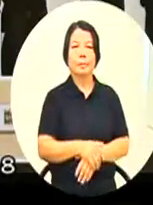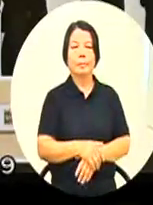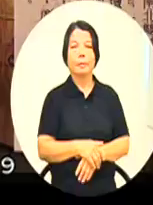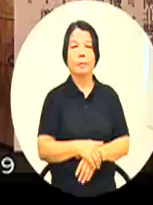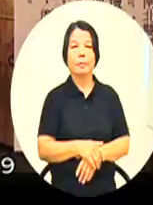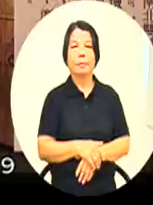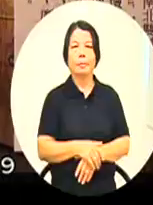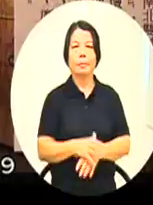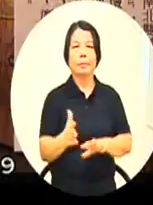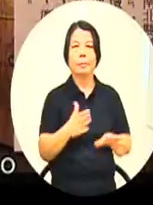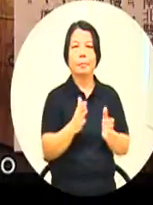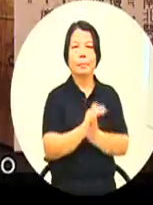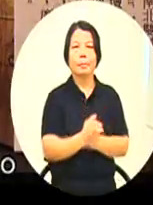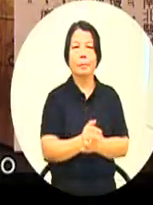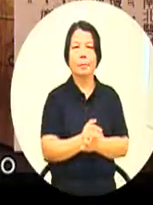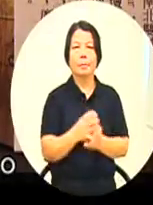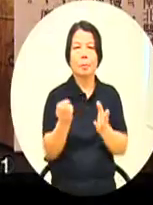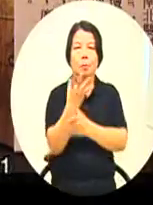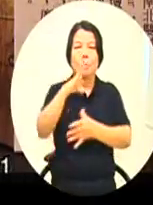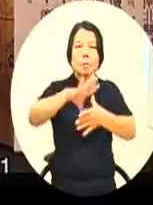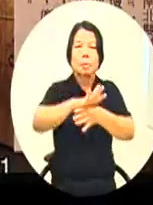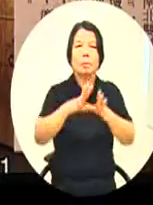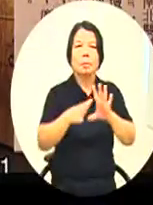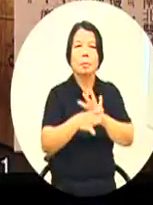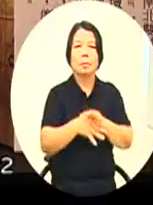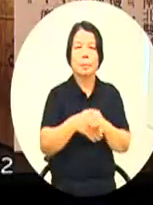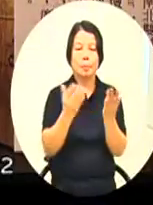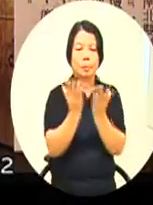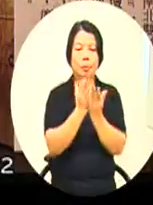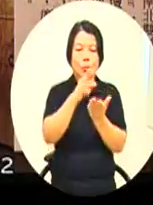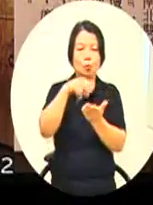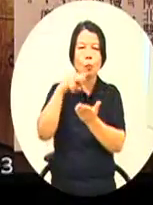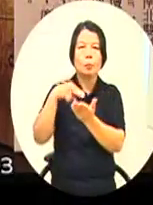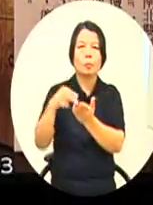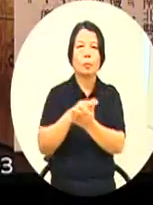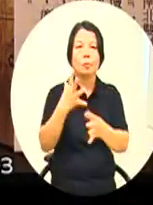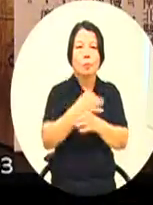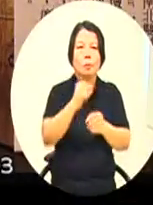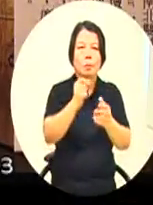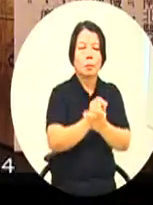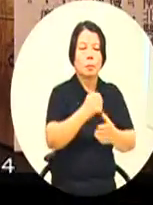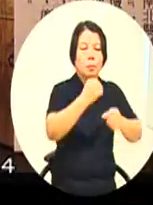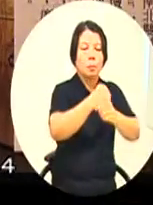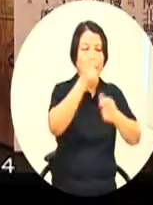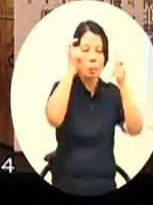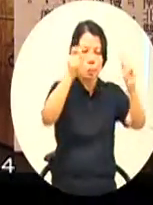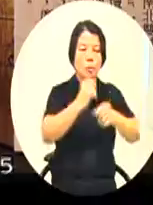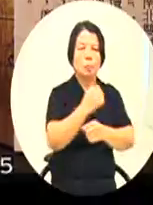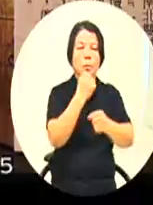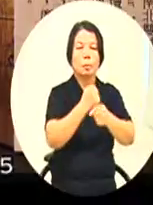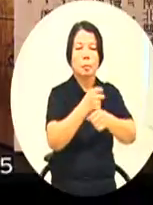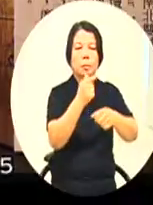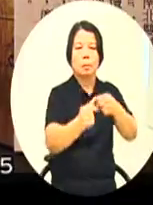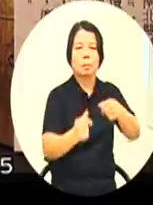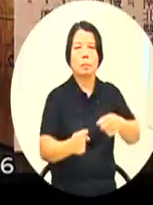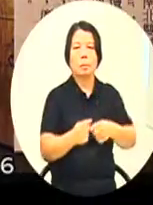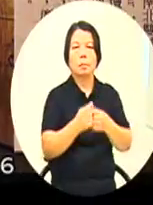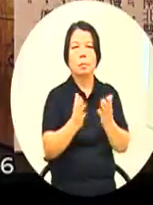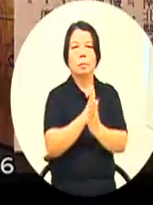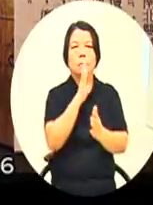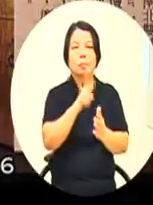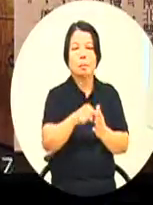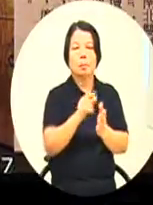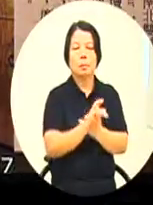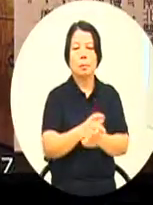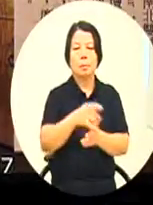那黄朗读节在高雄博尔跟台北华山是属于双城共同举行的，那已经